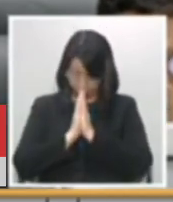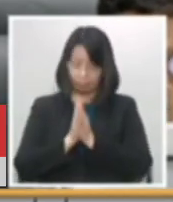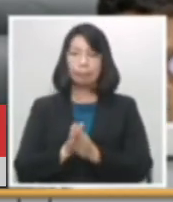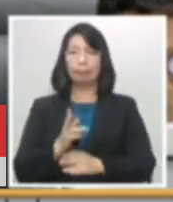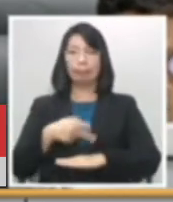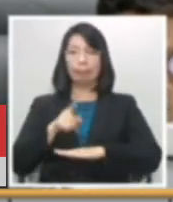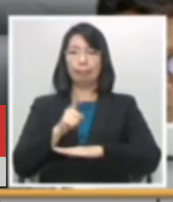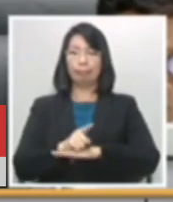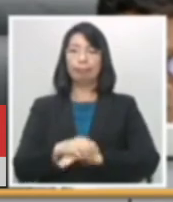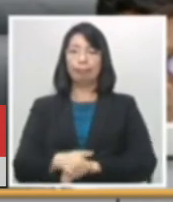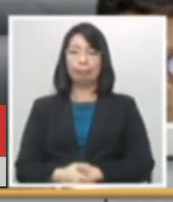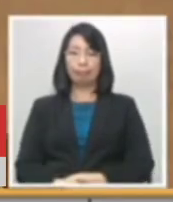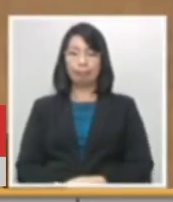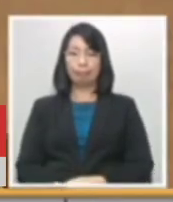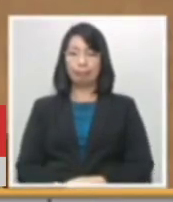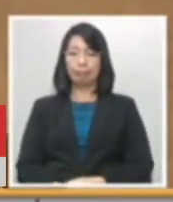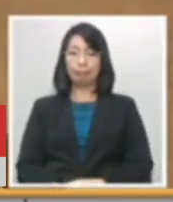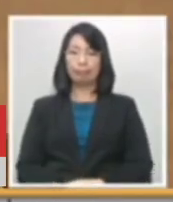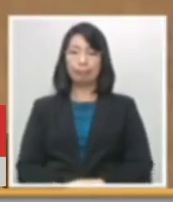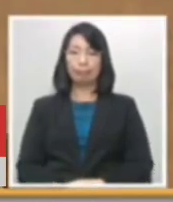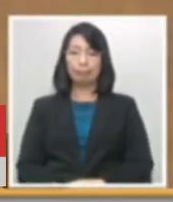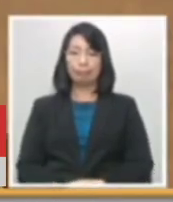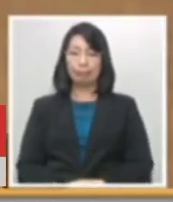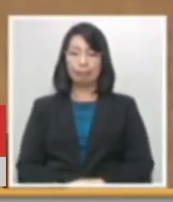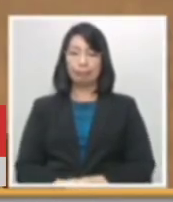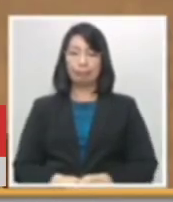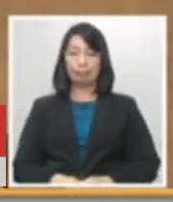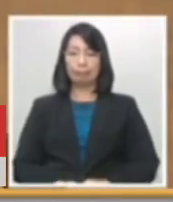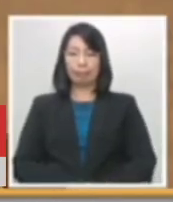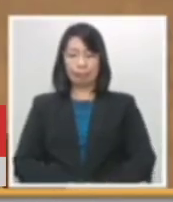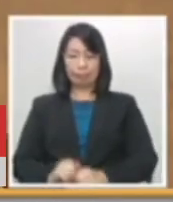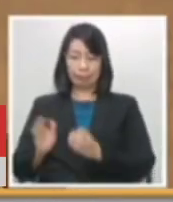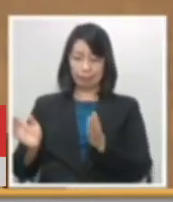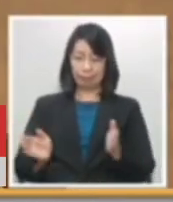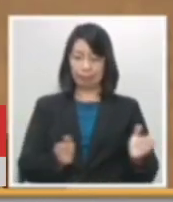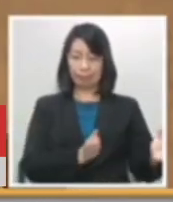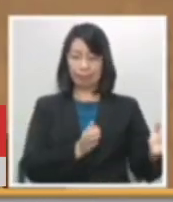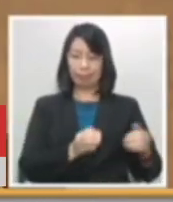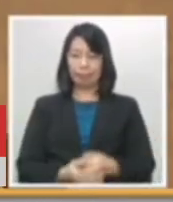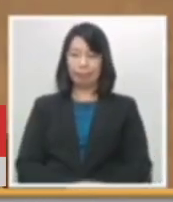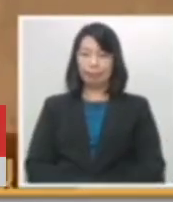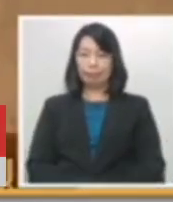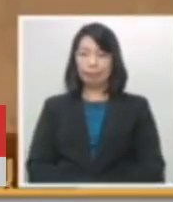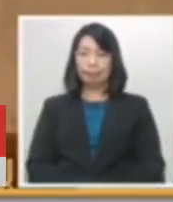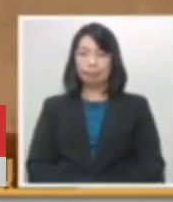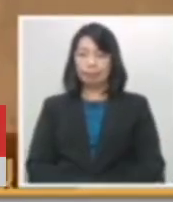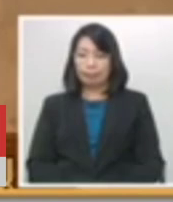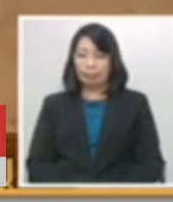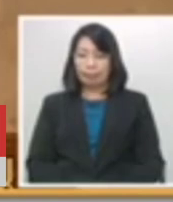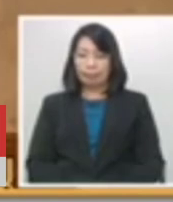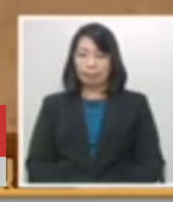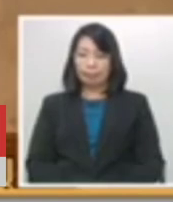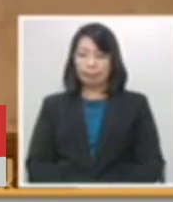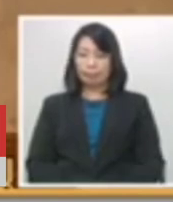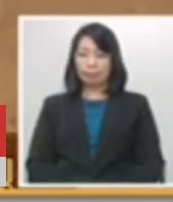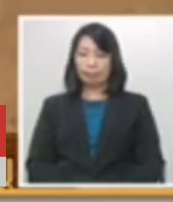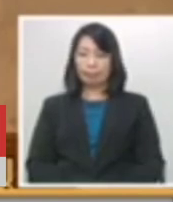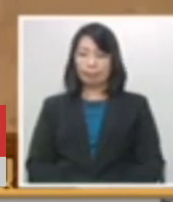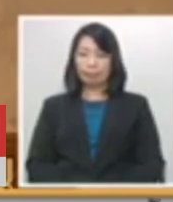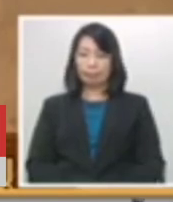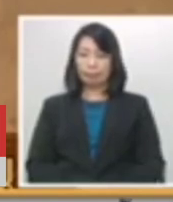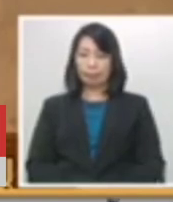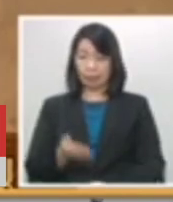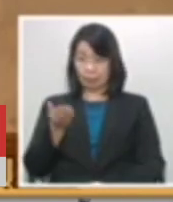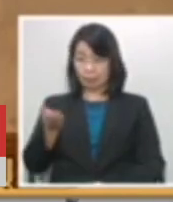ที่เคารพครับ ครับเชิญต่อไปนะครับท่านศิลัมภาเลิศนุวัฒน์พรรคพลเมืองไทย